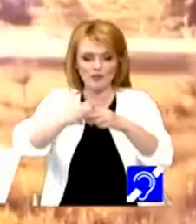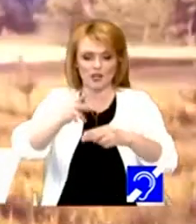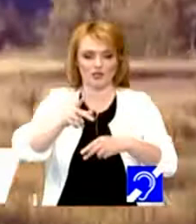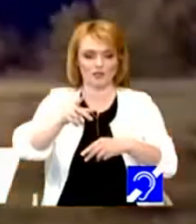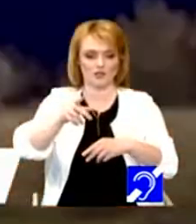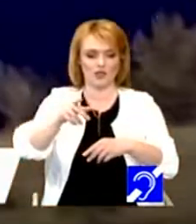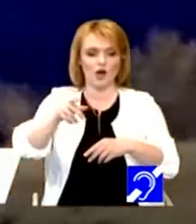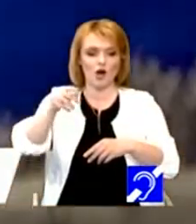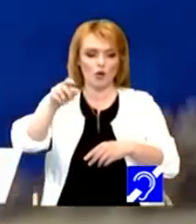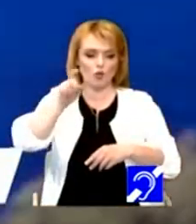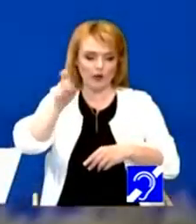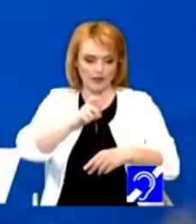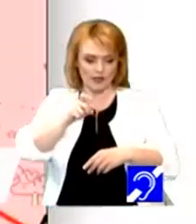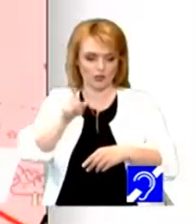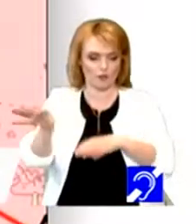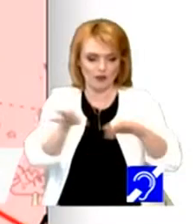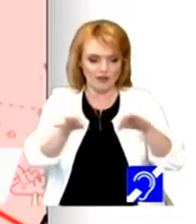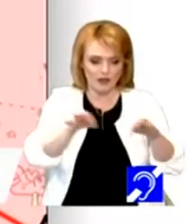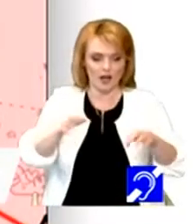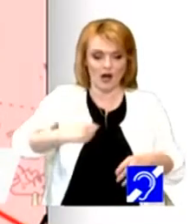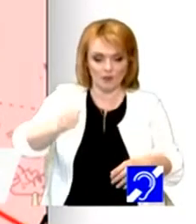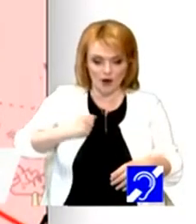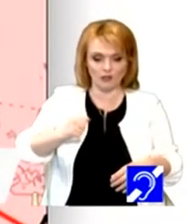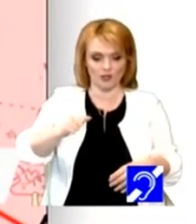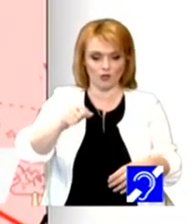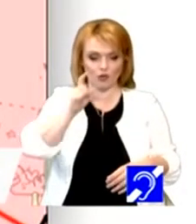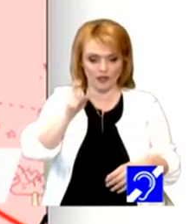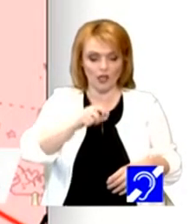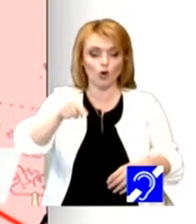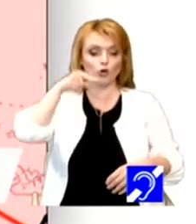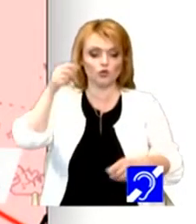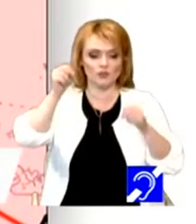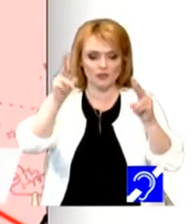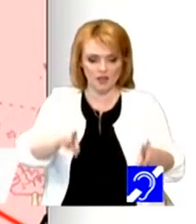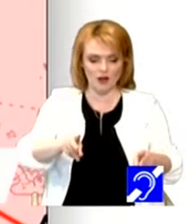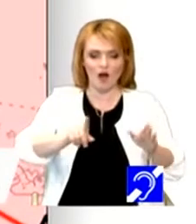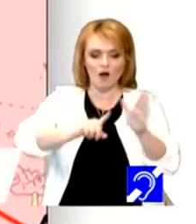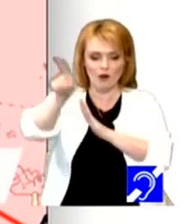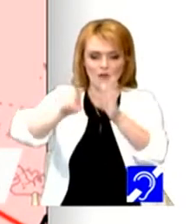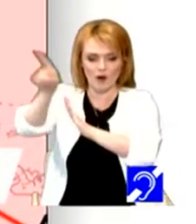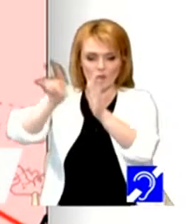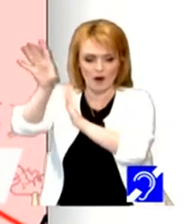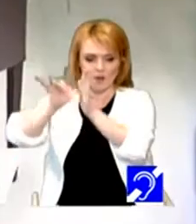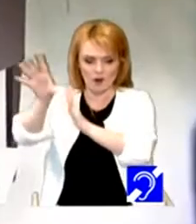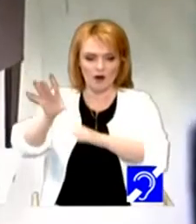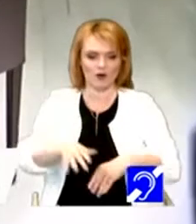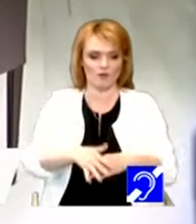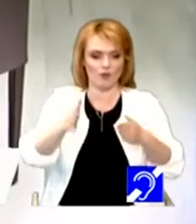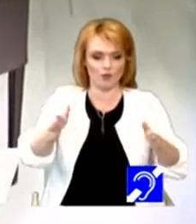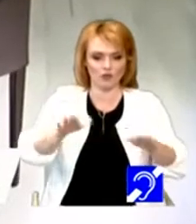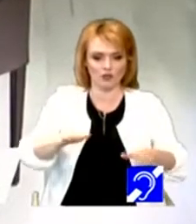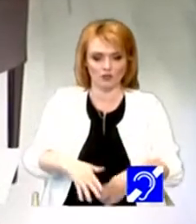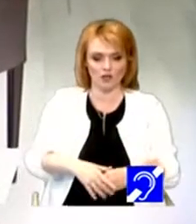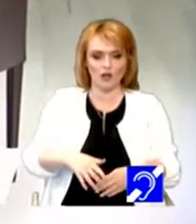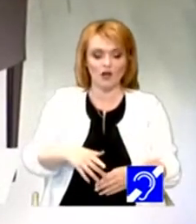aerpoduri și folosesc intensiv artileria, după care aruncă în linia întâi recruți din așa numitele republici rusofone, practic cetățeni ucraineni în